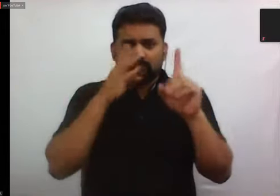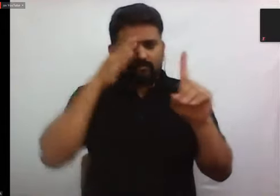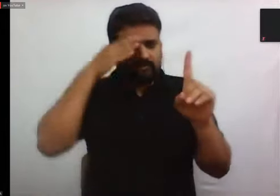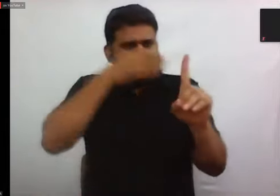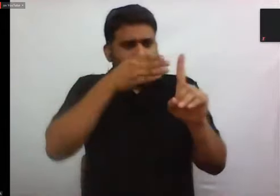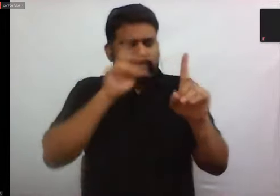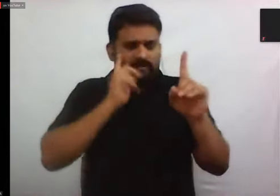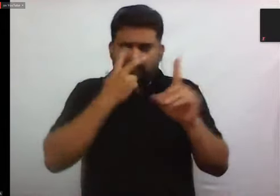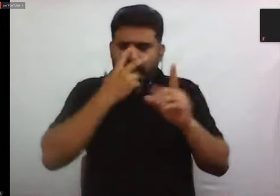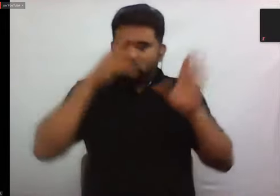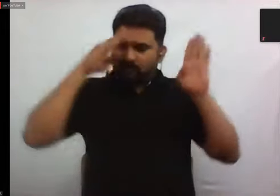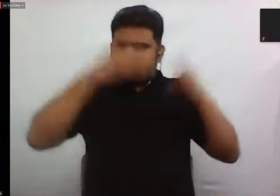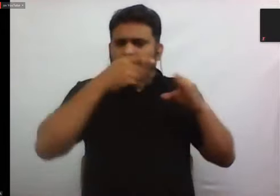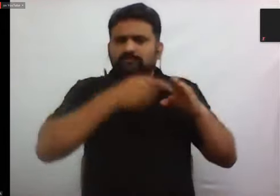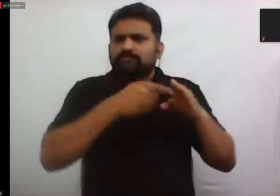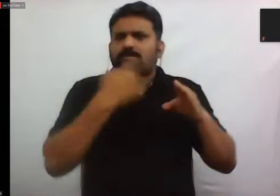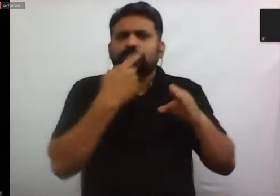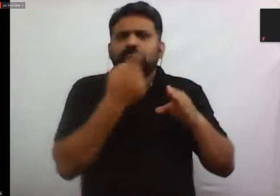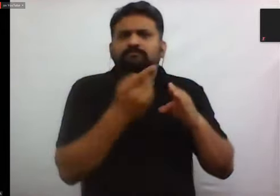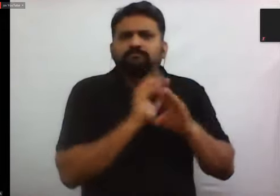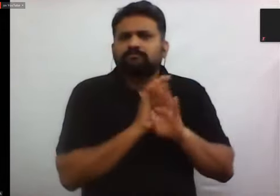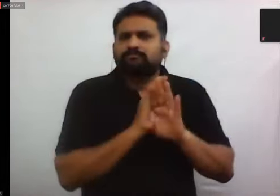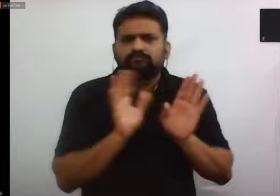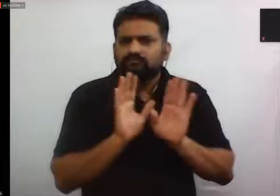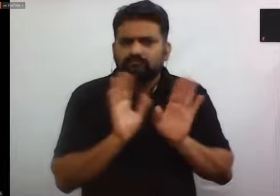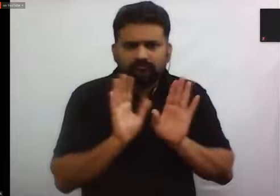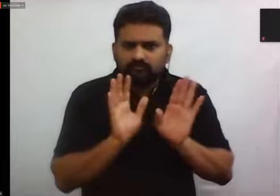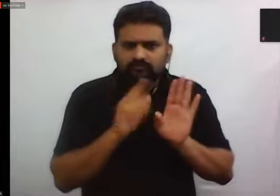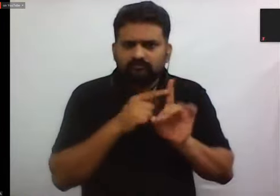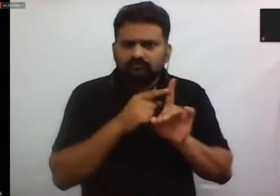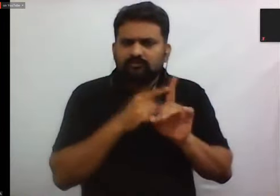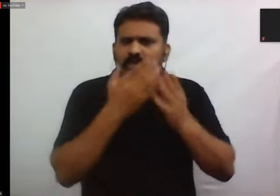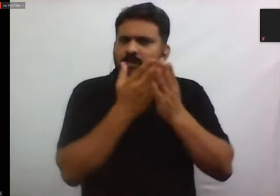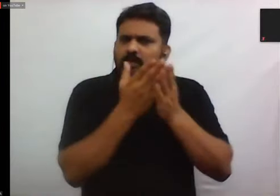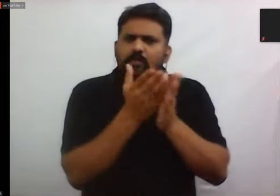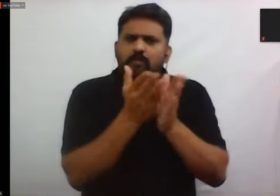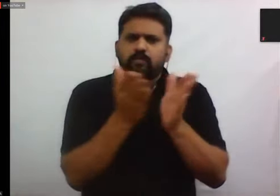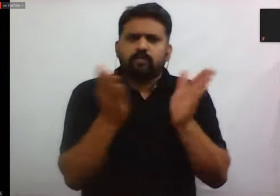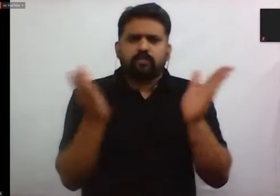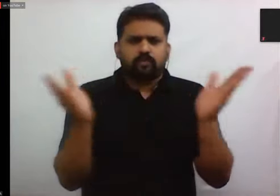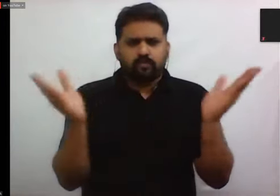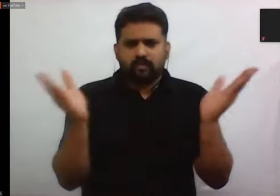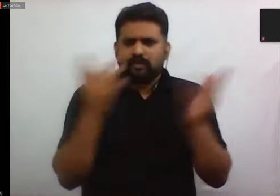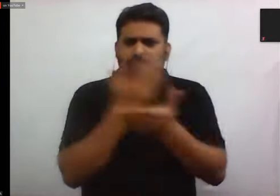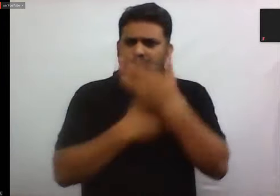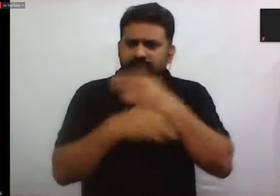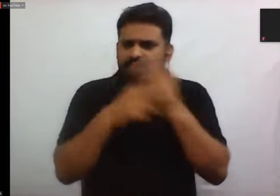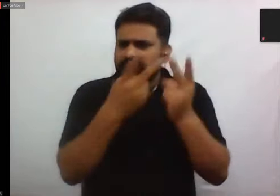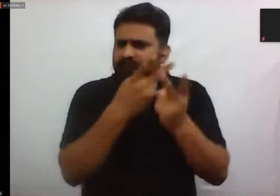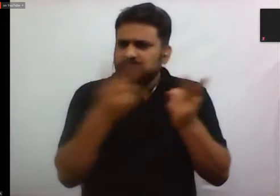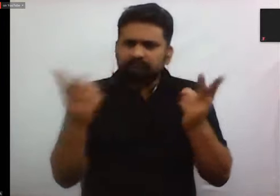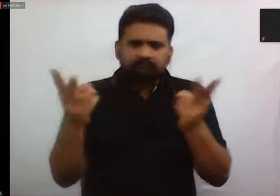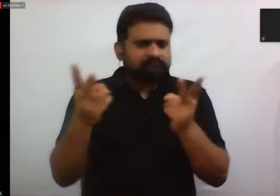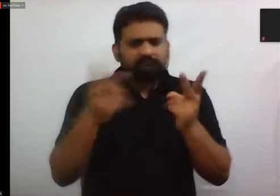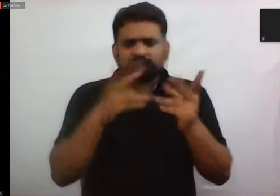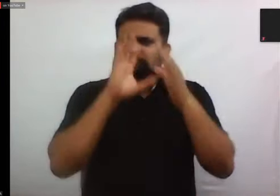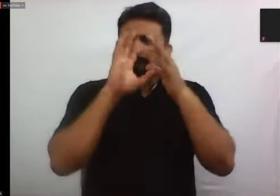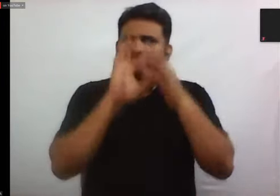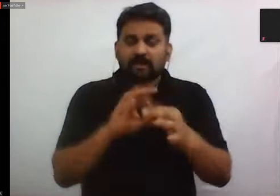डिसेबिलिटी को लेके सीमित नहीं था, बट ये ओवरऑल डिसेबिलिटीज को रीच कर रहे थे, क्योंकि